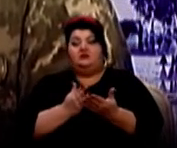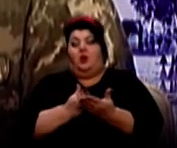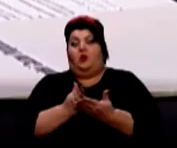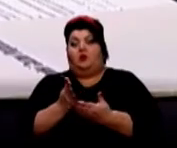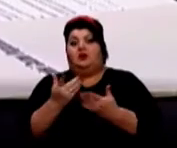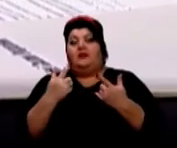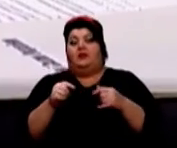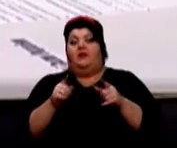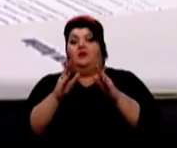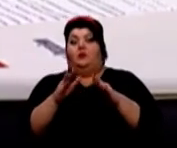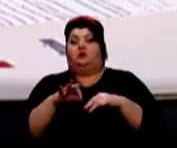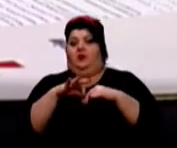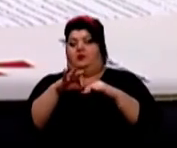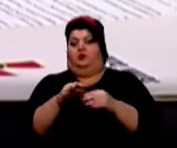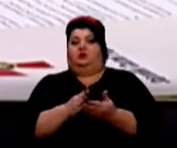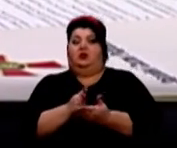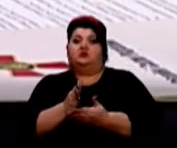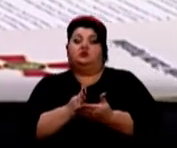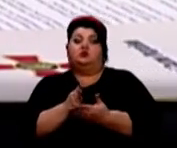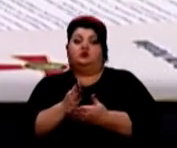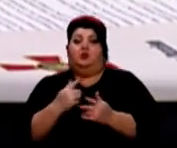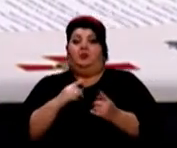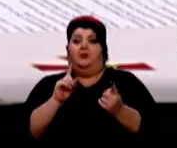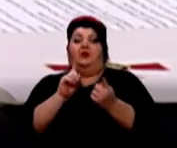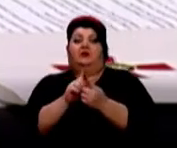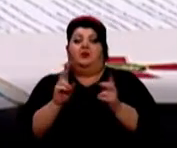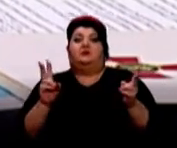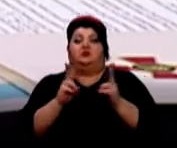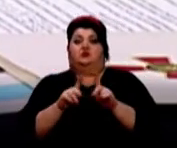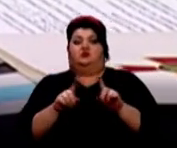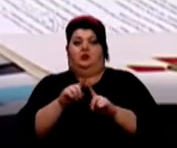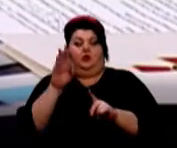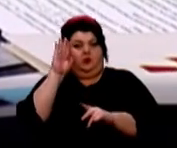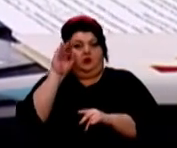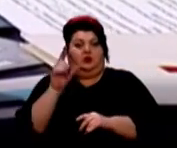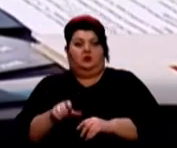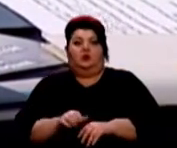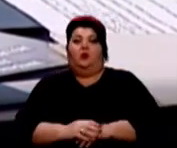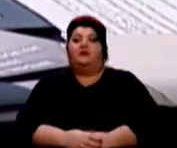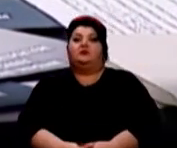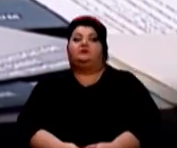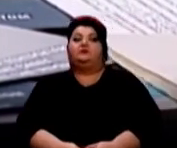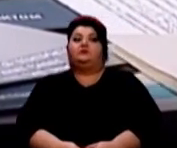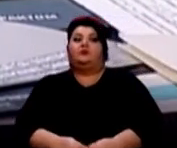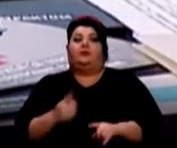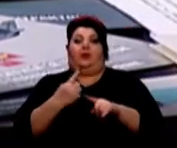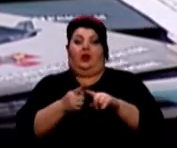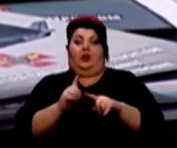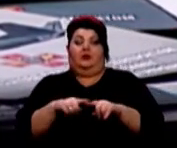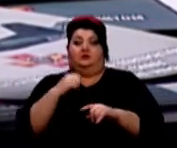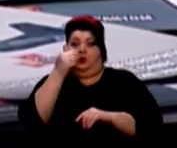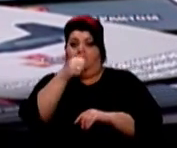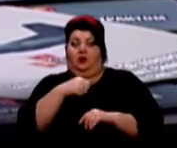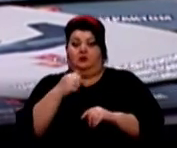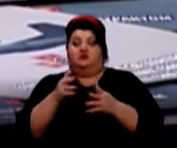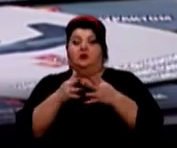буде проходити службу. І ми йдемо на зустріч такому юнакові. Дякуємо. Цьогоріч більше